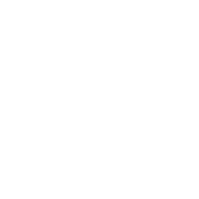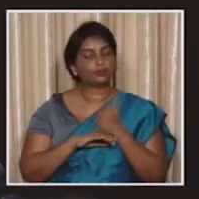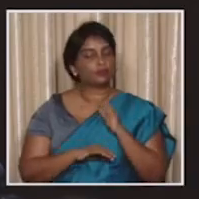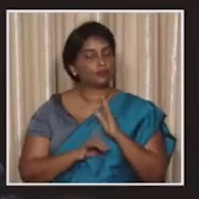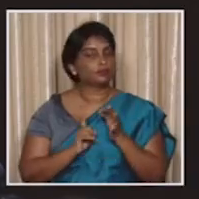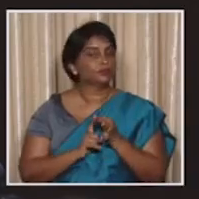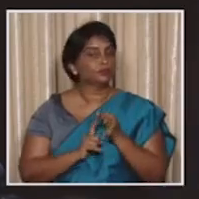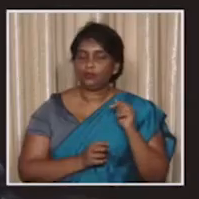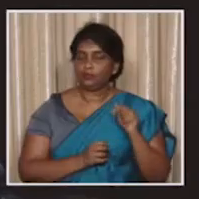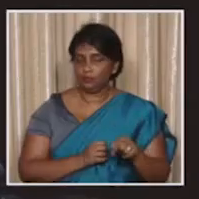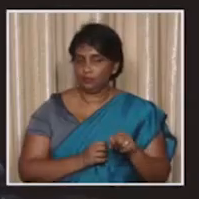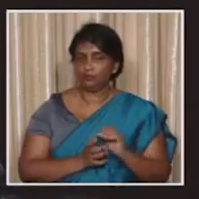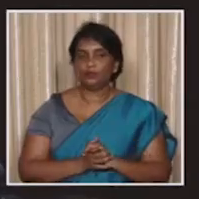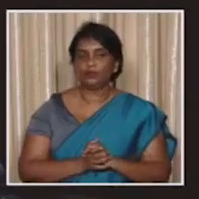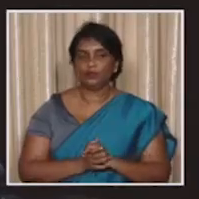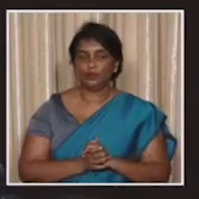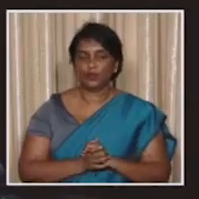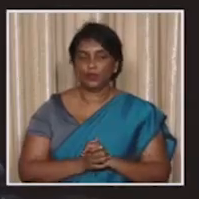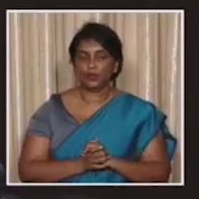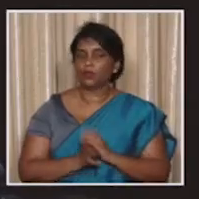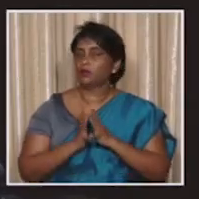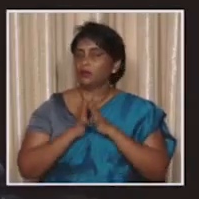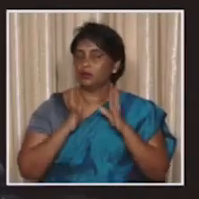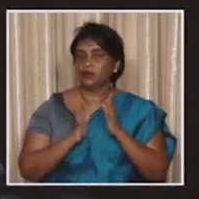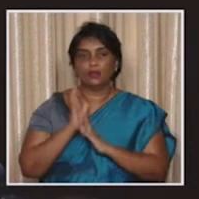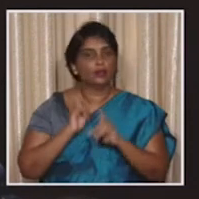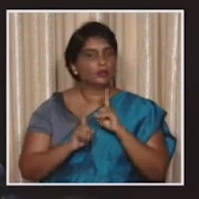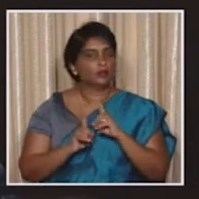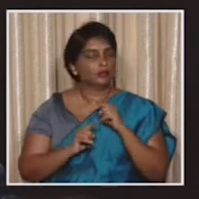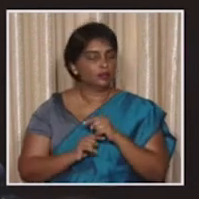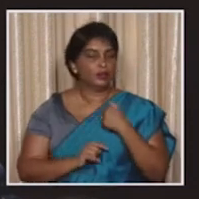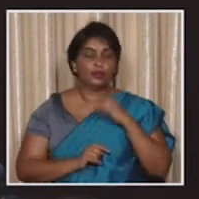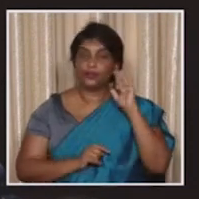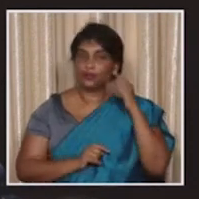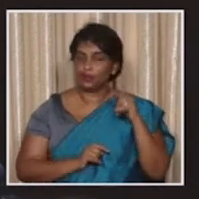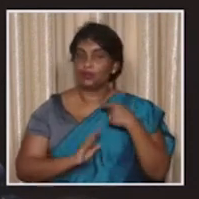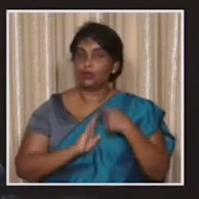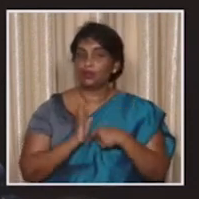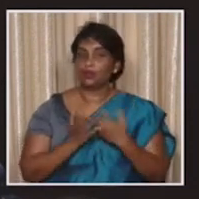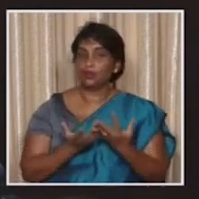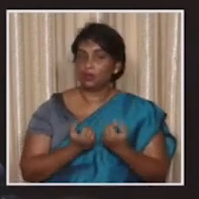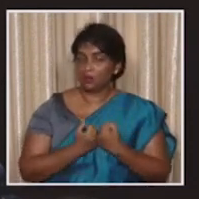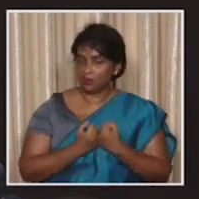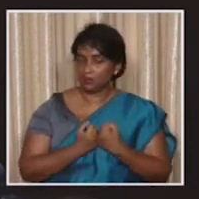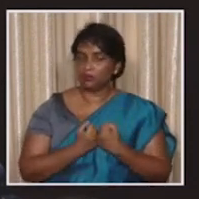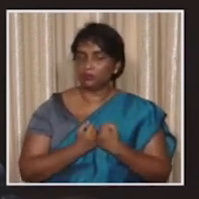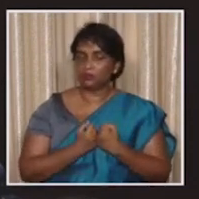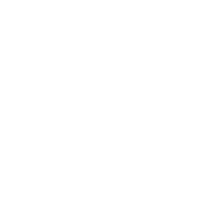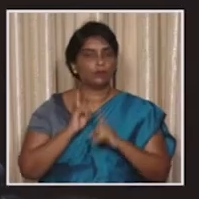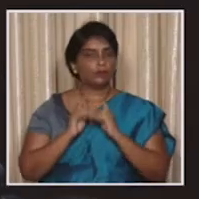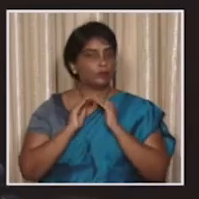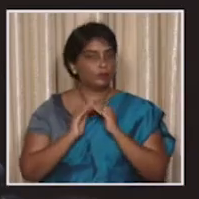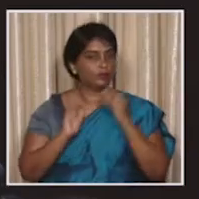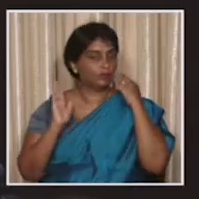Orkale. Inge Palamachikal Adavadu Mukkiyamana Natukku Thevaiyana Athyavashyamana Amachukkaludaiya Inda